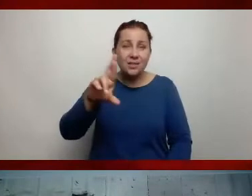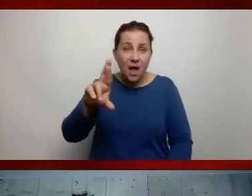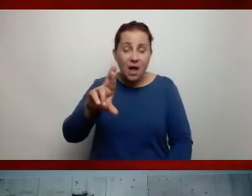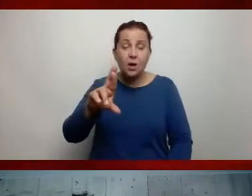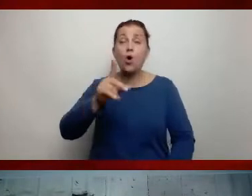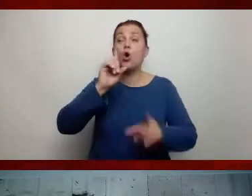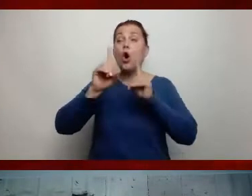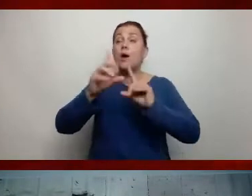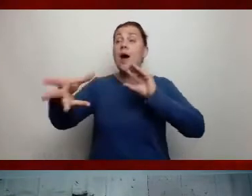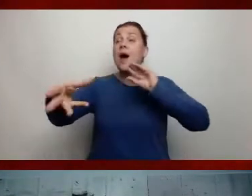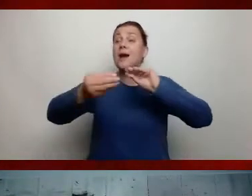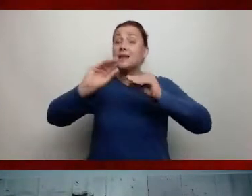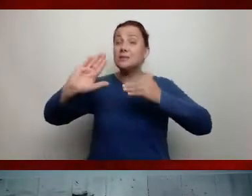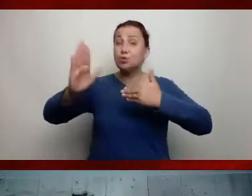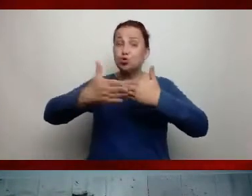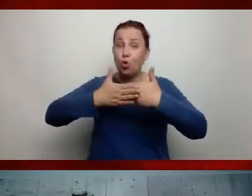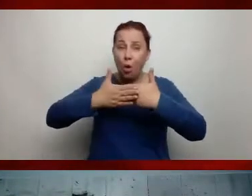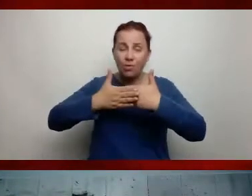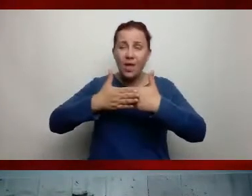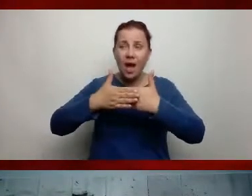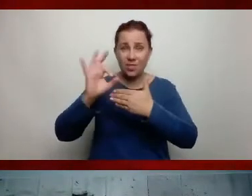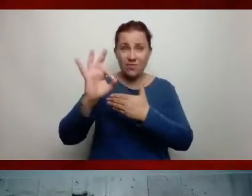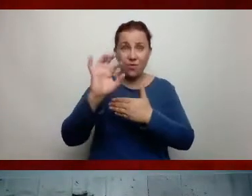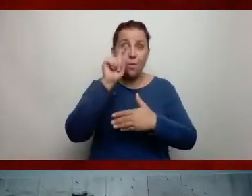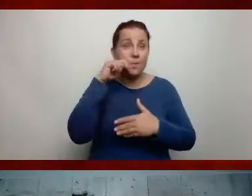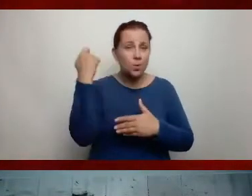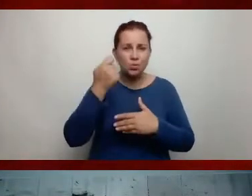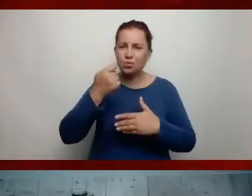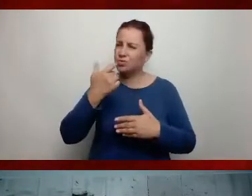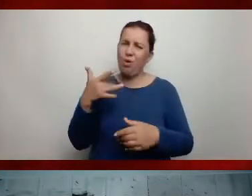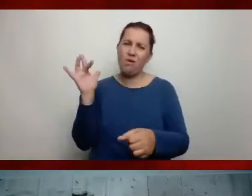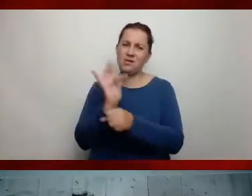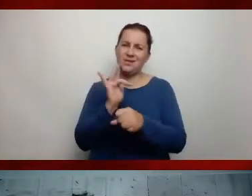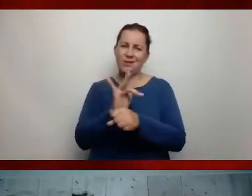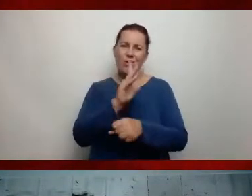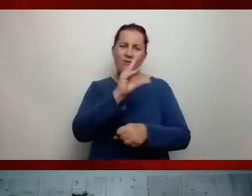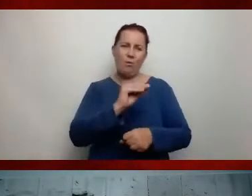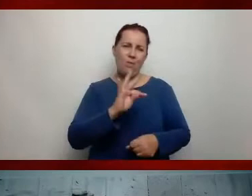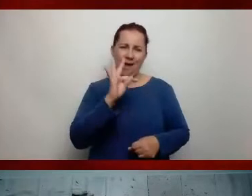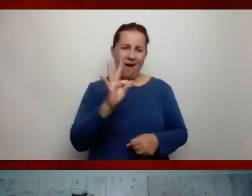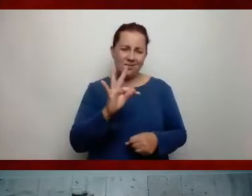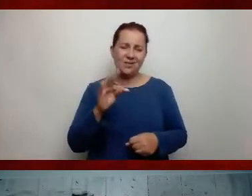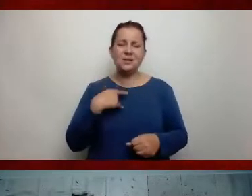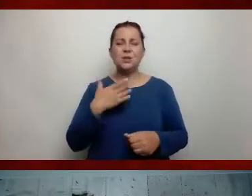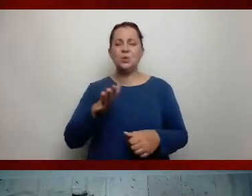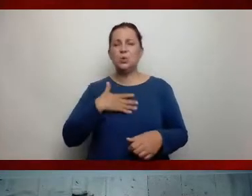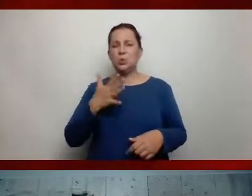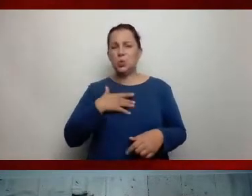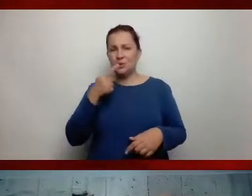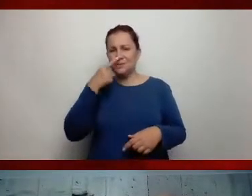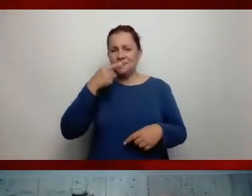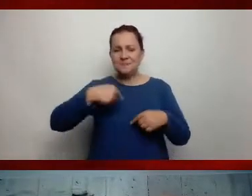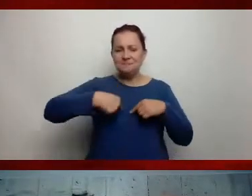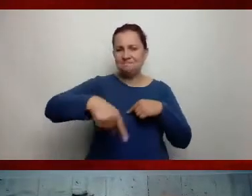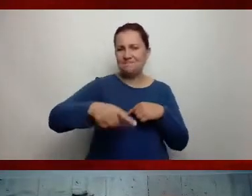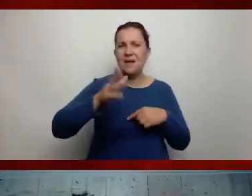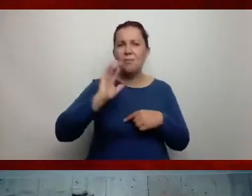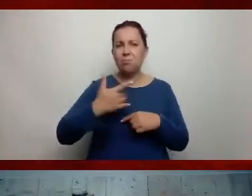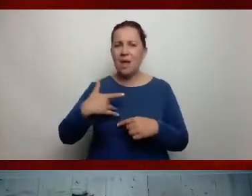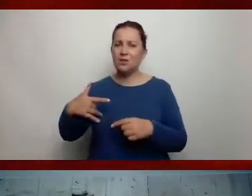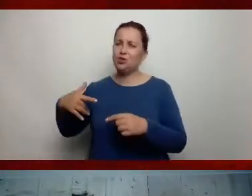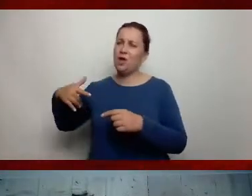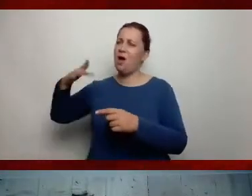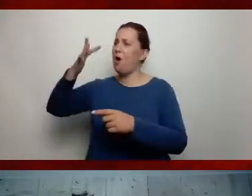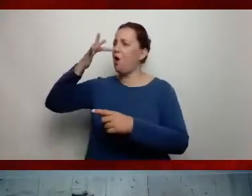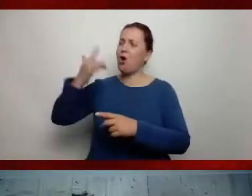krytykował Beka. Mam wrażenie, że przeczuwał to, co się stanie, że wtargnięcie z jednej strony nazistów, z